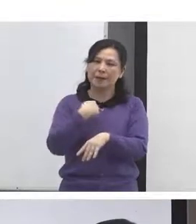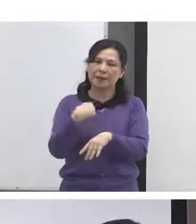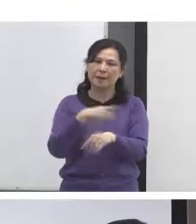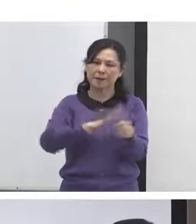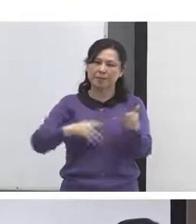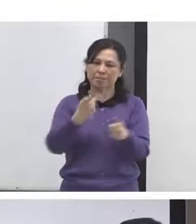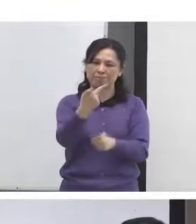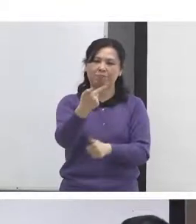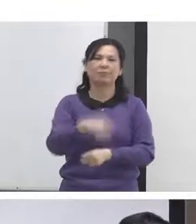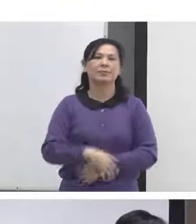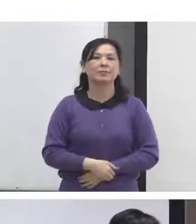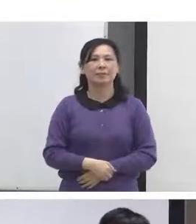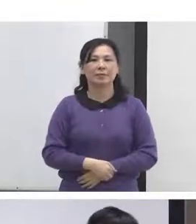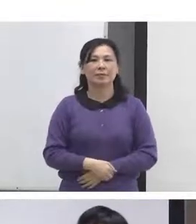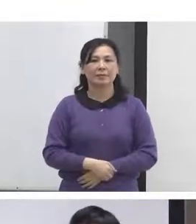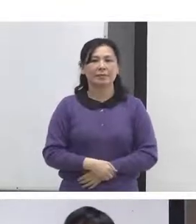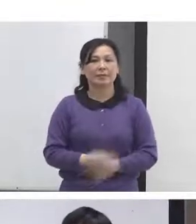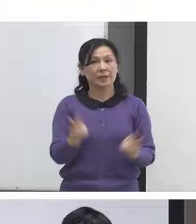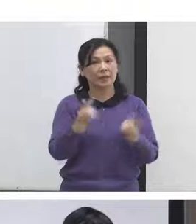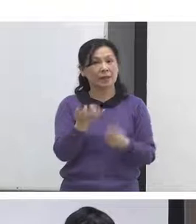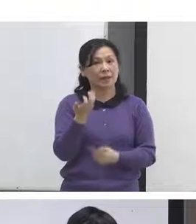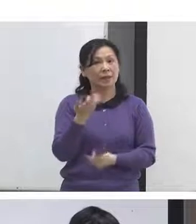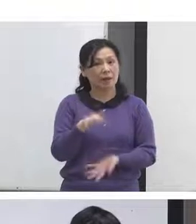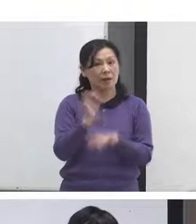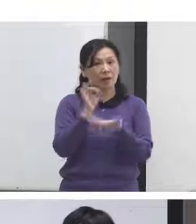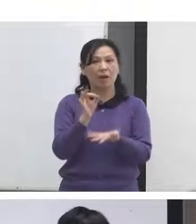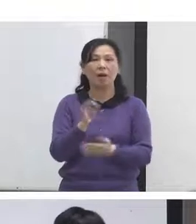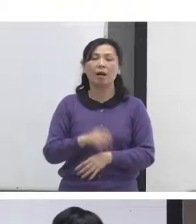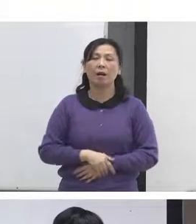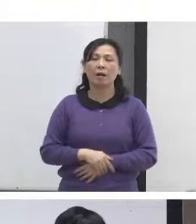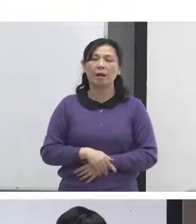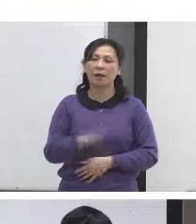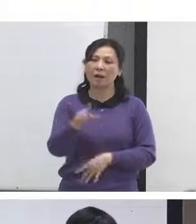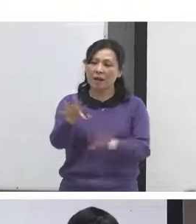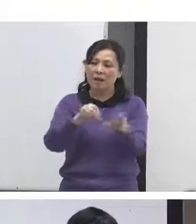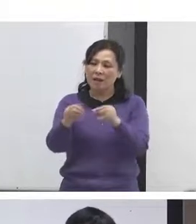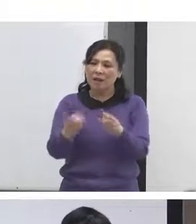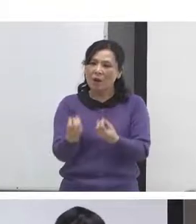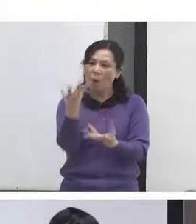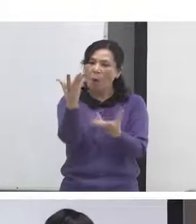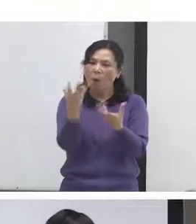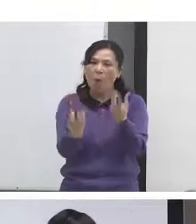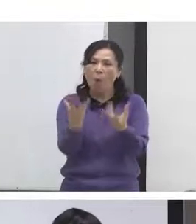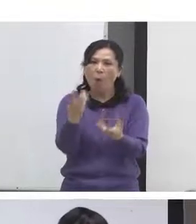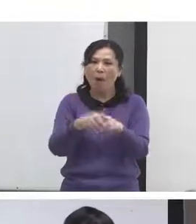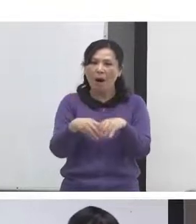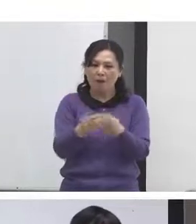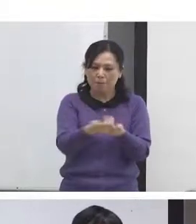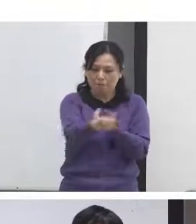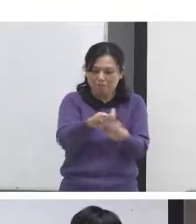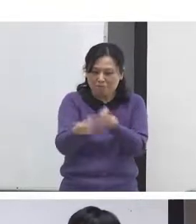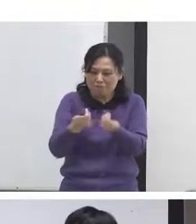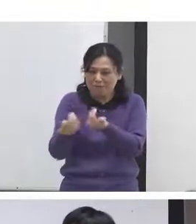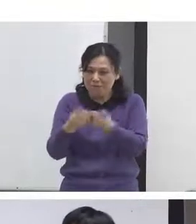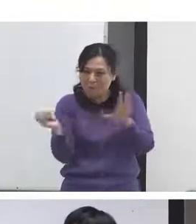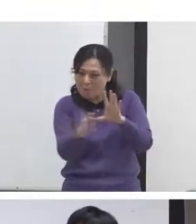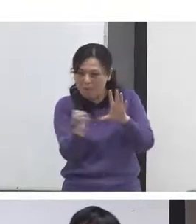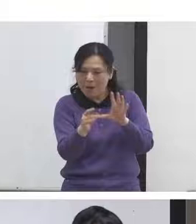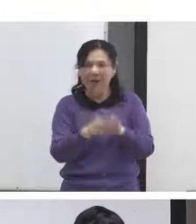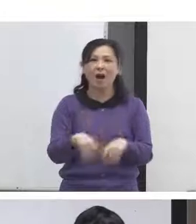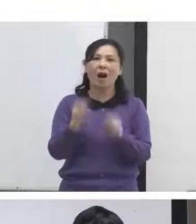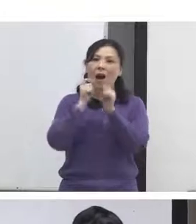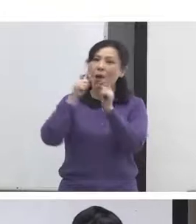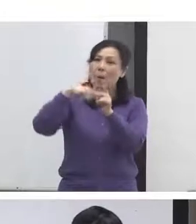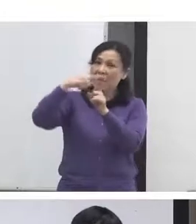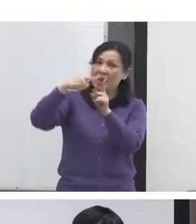决。然后所以像刚刚提到的，就是有资料数量的政策，那我就把资料拆开来放，那有品质的政策，我就想